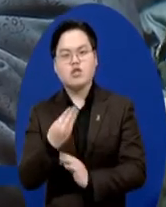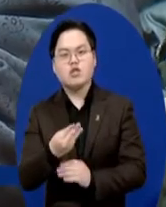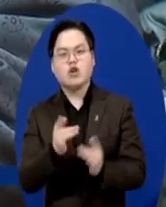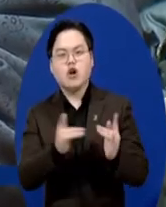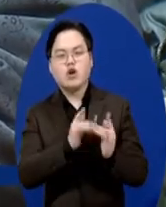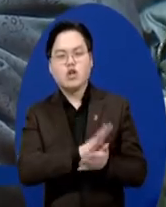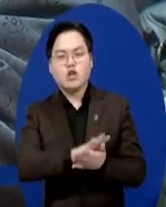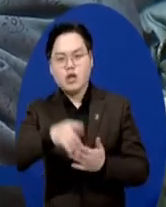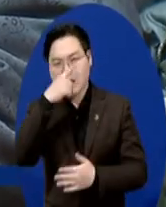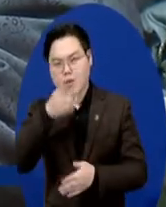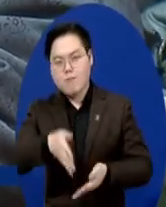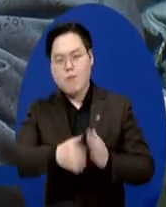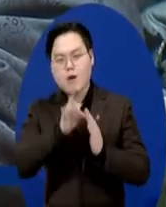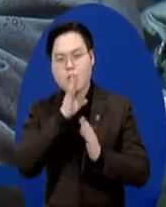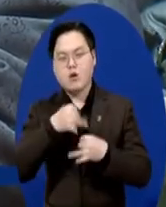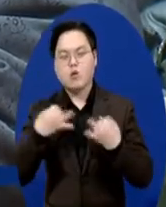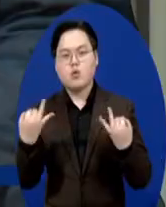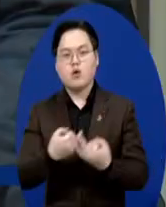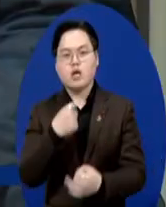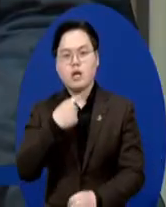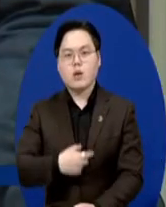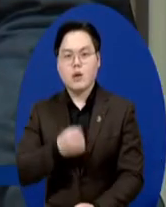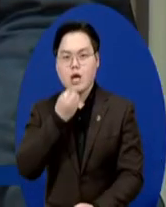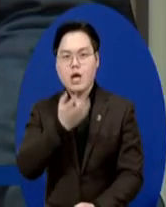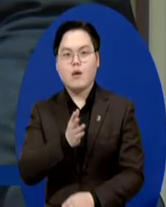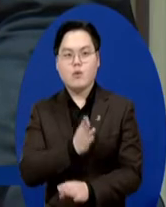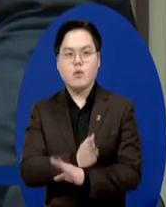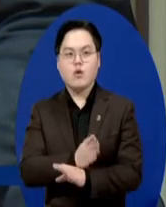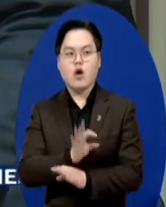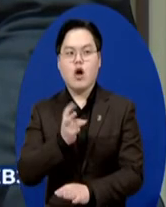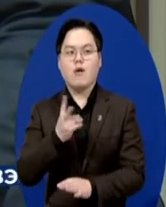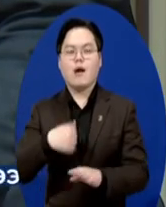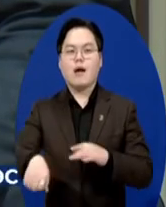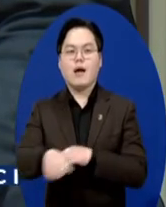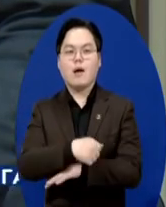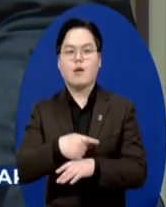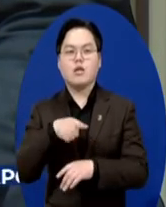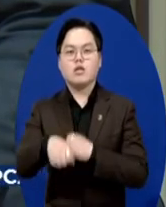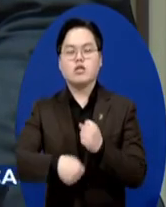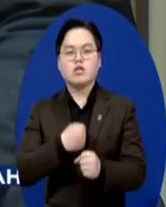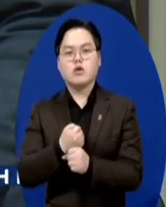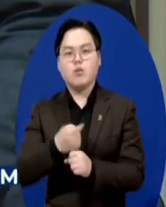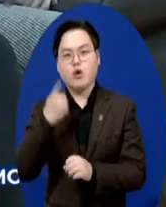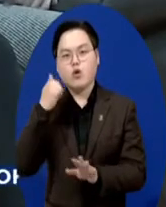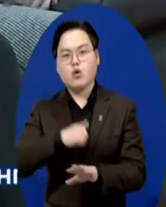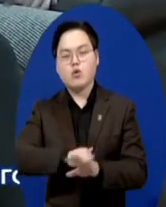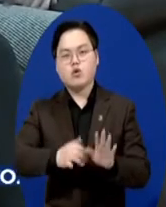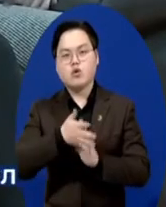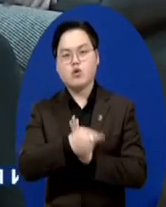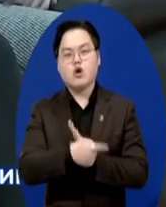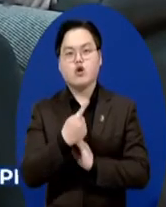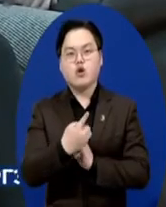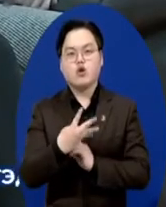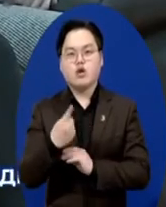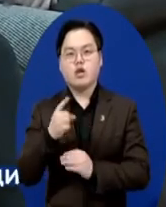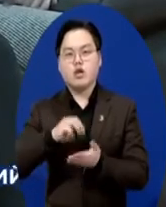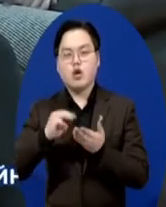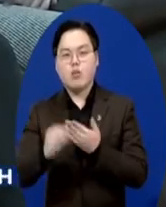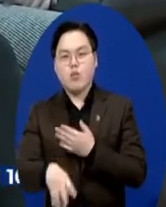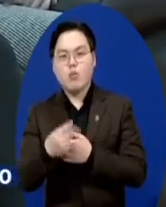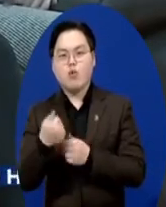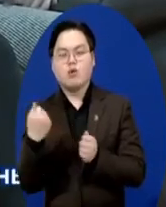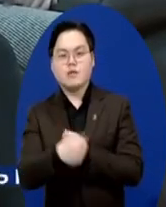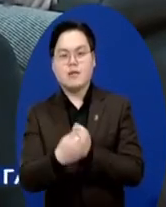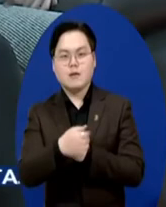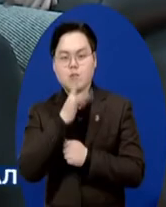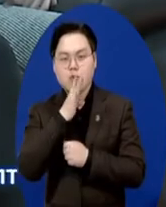барьхаар уулсныг ч улсын хурлын гишүүн Чин Зөрөг онцолж байсан юм а. Өвөрхангай аймагт энэ жил улсын төсвөөс 141 тэрбум төгрөгийн хөрөнгө оруулалтыг